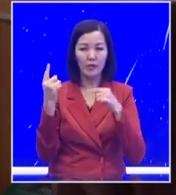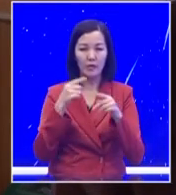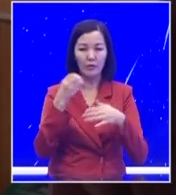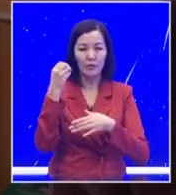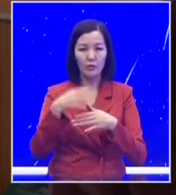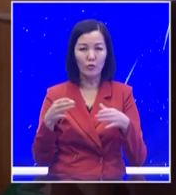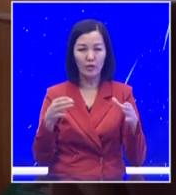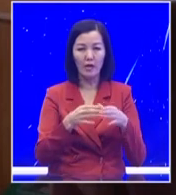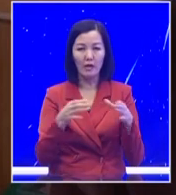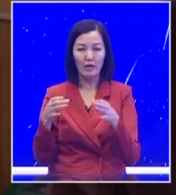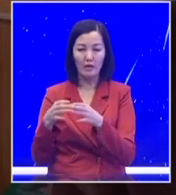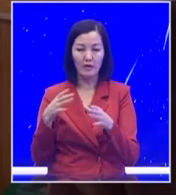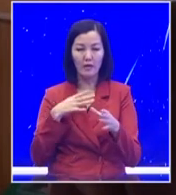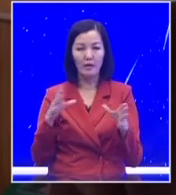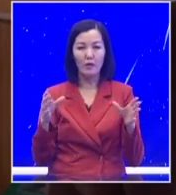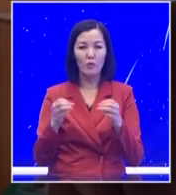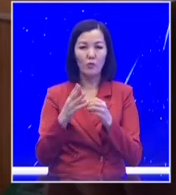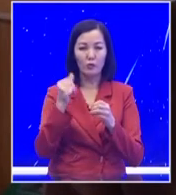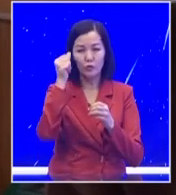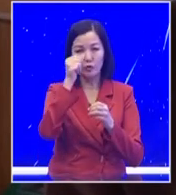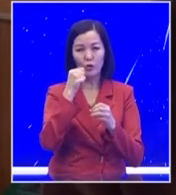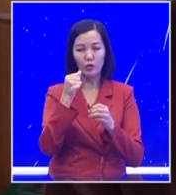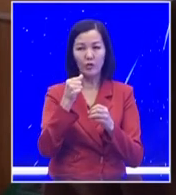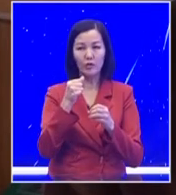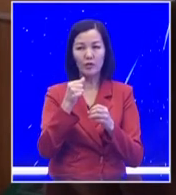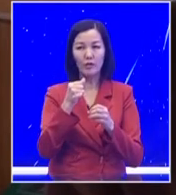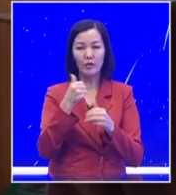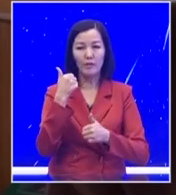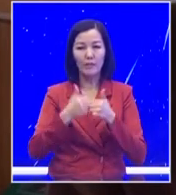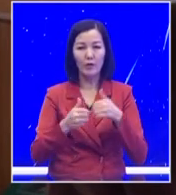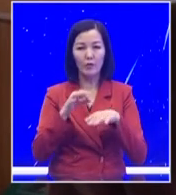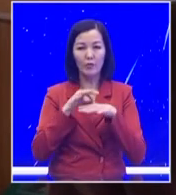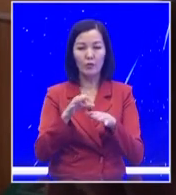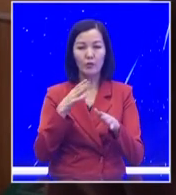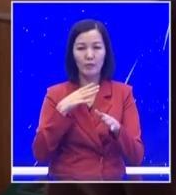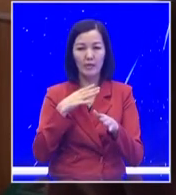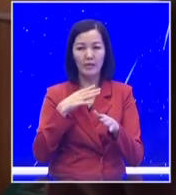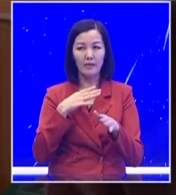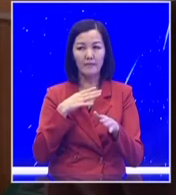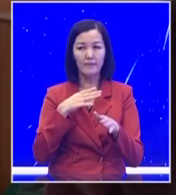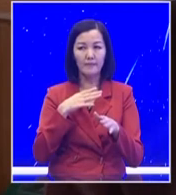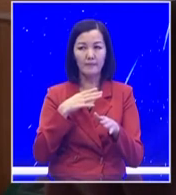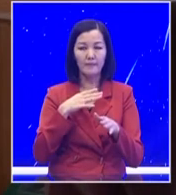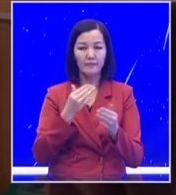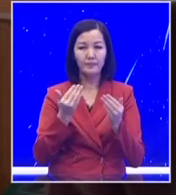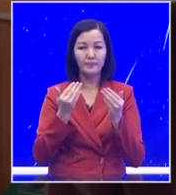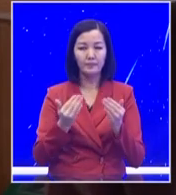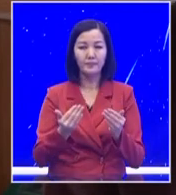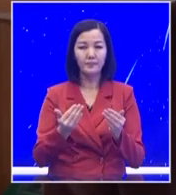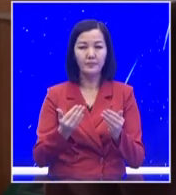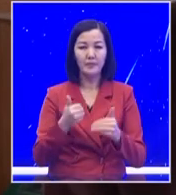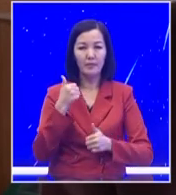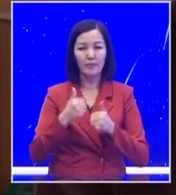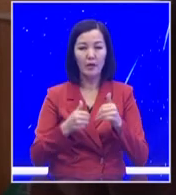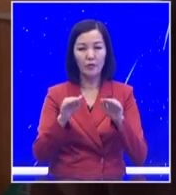орталығы, мінекей осымен 13-ші жыл осы байқауды өткізіп келеді. Енді байқаудың